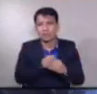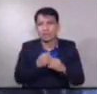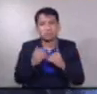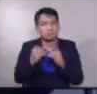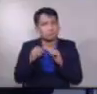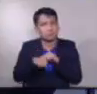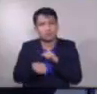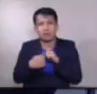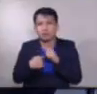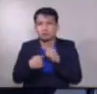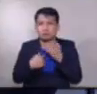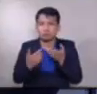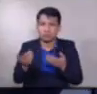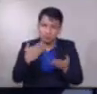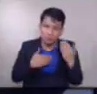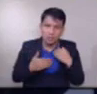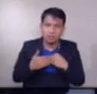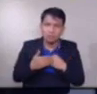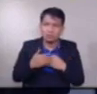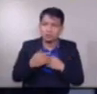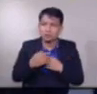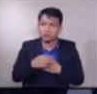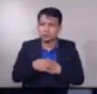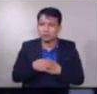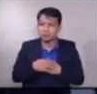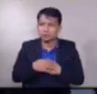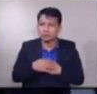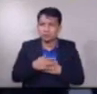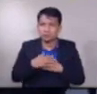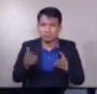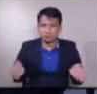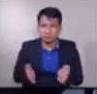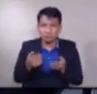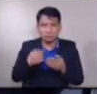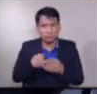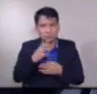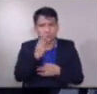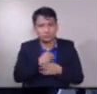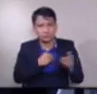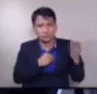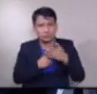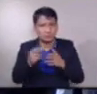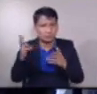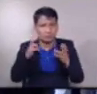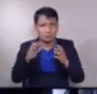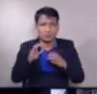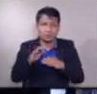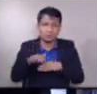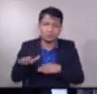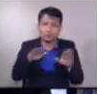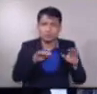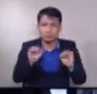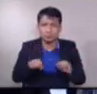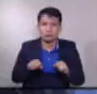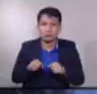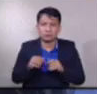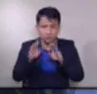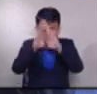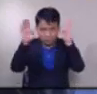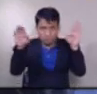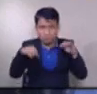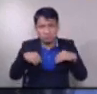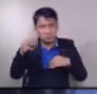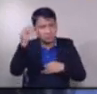nga hinihikayat ko na nung ang taong bayan na sino man nakaharinig na ating programa, sana ay buksan natin ang